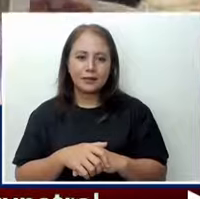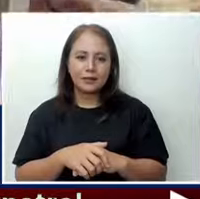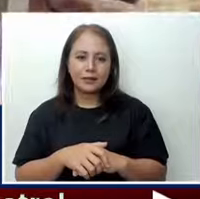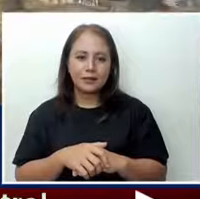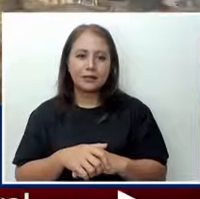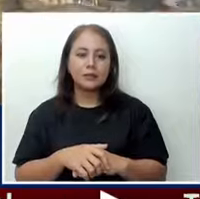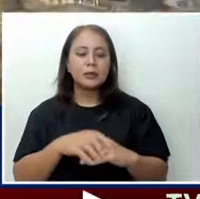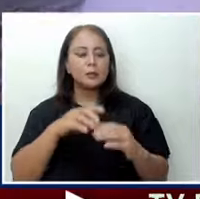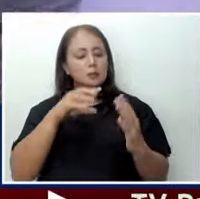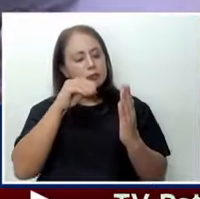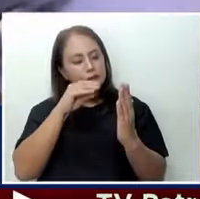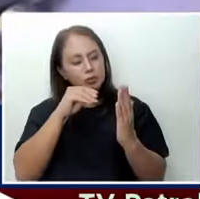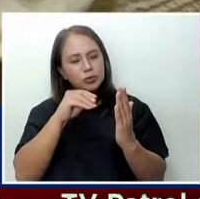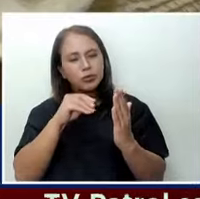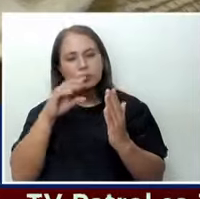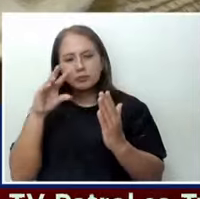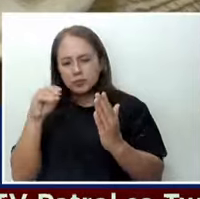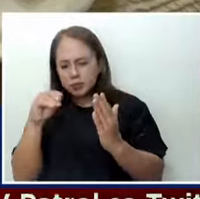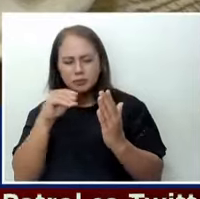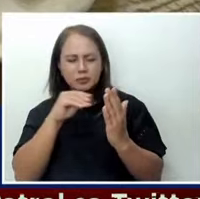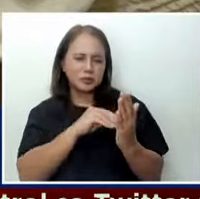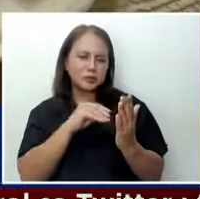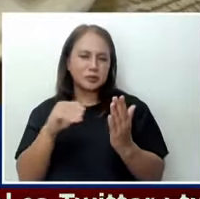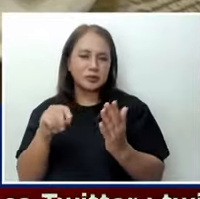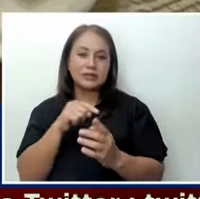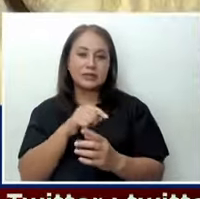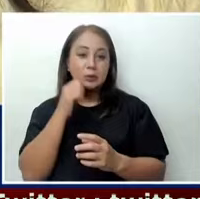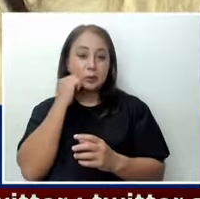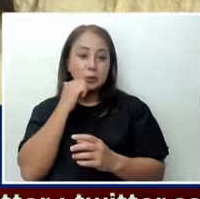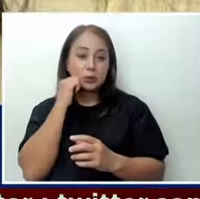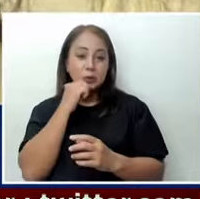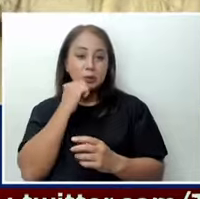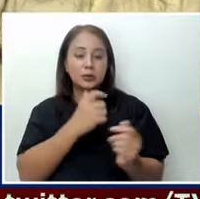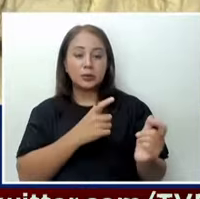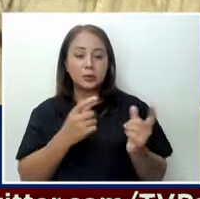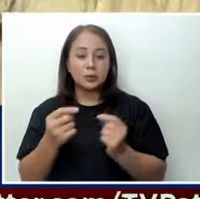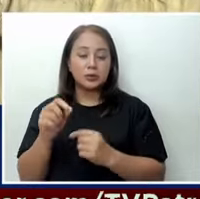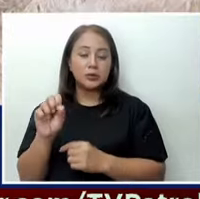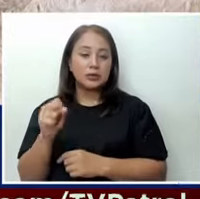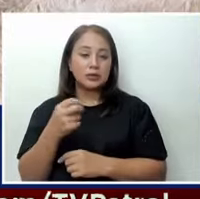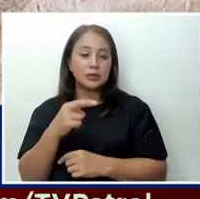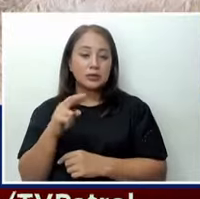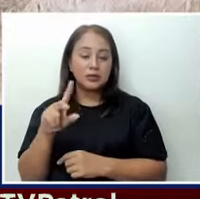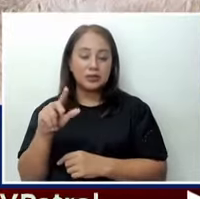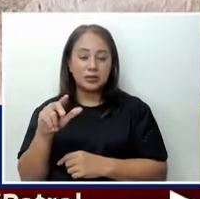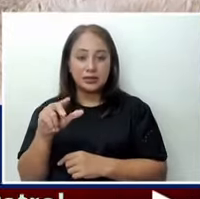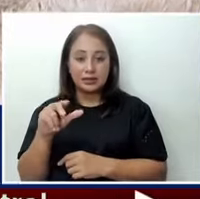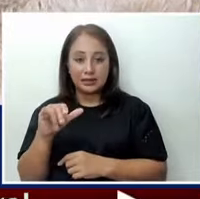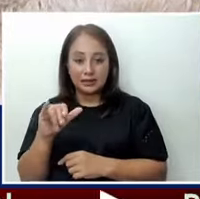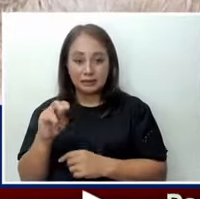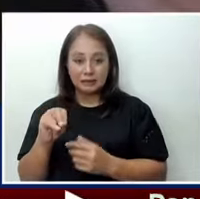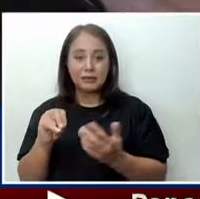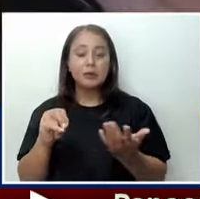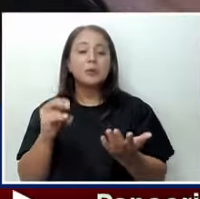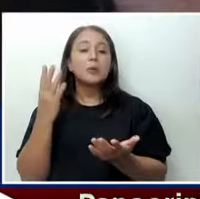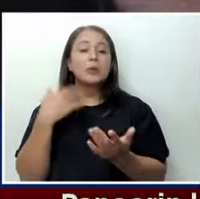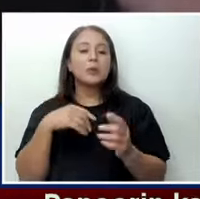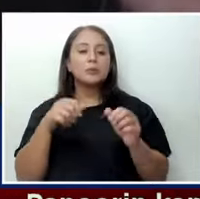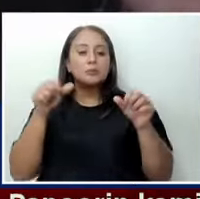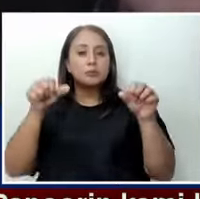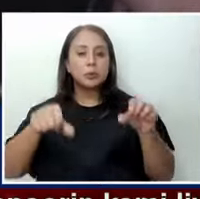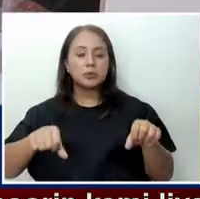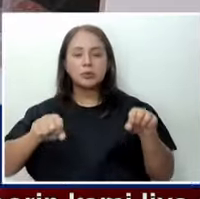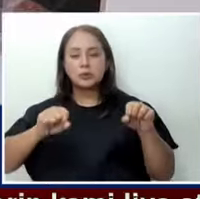Picture dito, picture doon. Yan ang araw-araw na ginagawa ni Charlene Ann Lopez para i-post at ibenta online ng kanyang